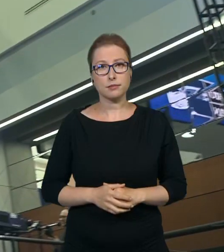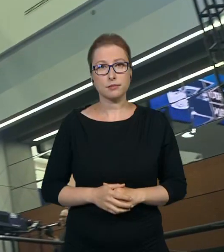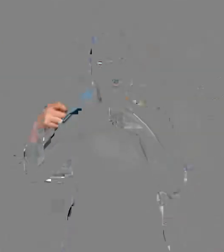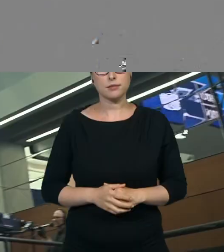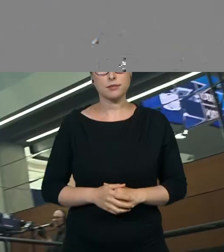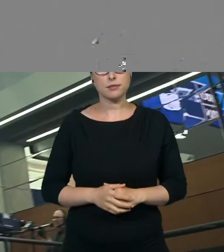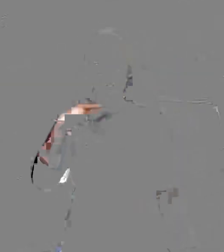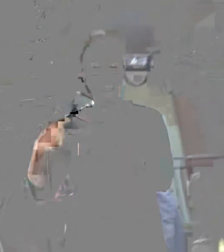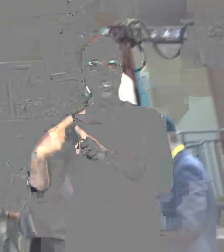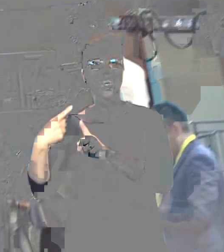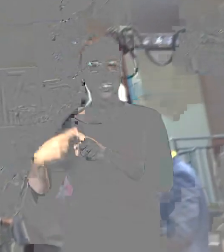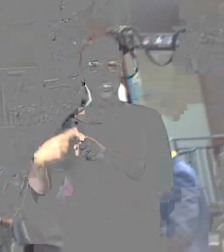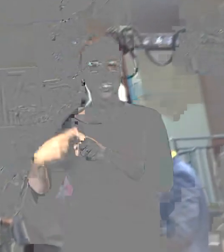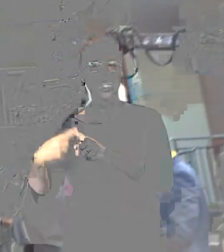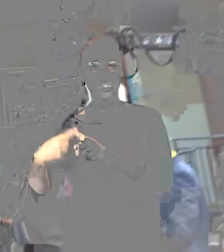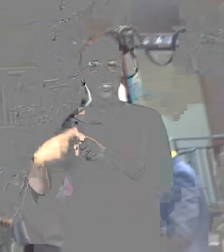válčící